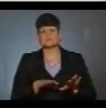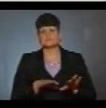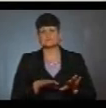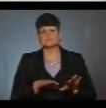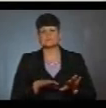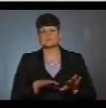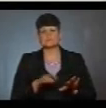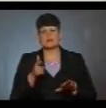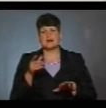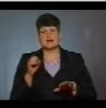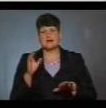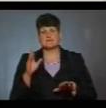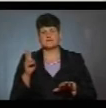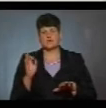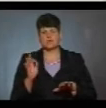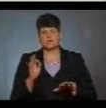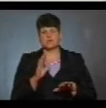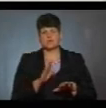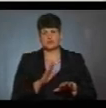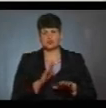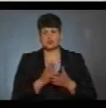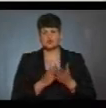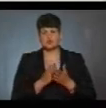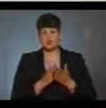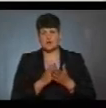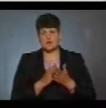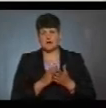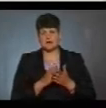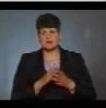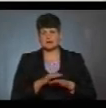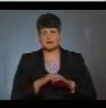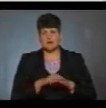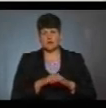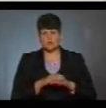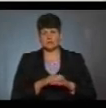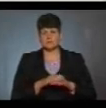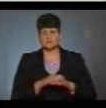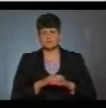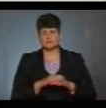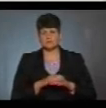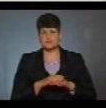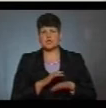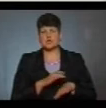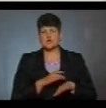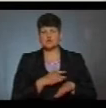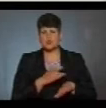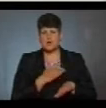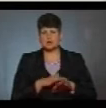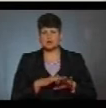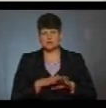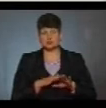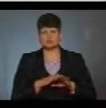місті Гевко Віктор від «Слуги народу», те, що ми казали, що «Слуга народу», відповідно,